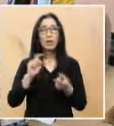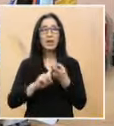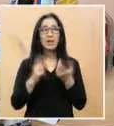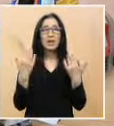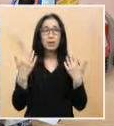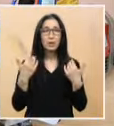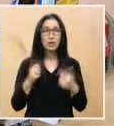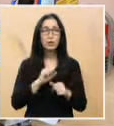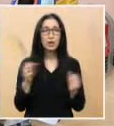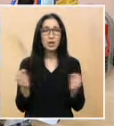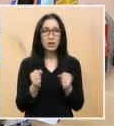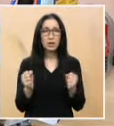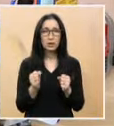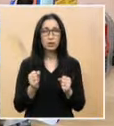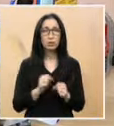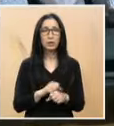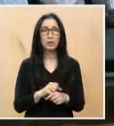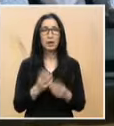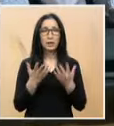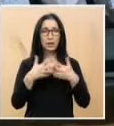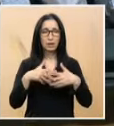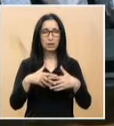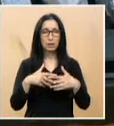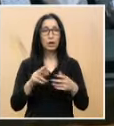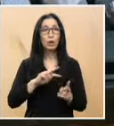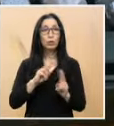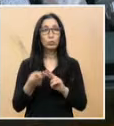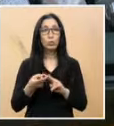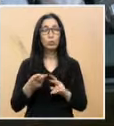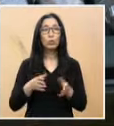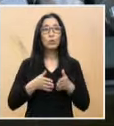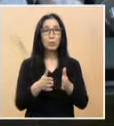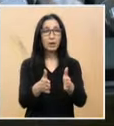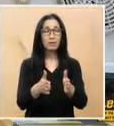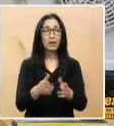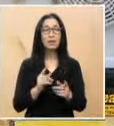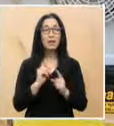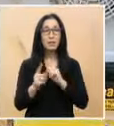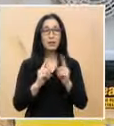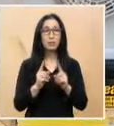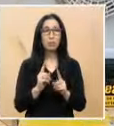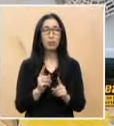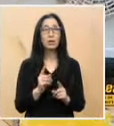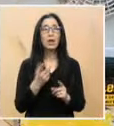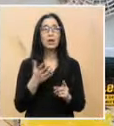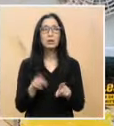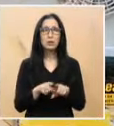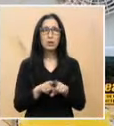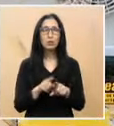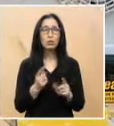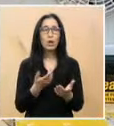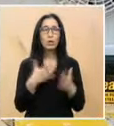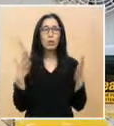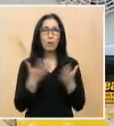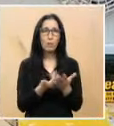и климатична, и хладилна, и вентилационна техника. Другото направление, транспорт, за което споменах, също издържа